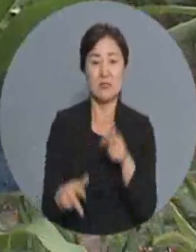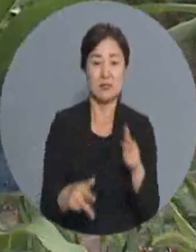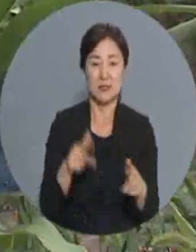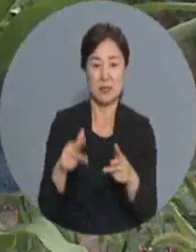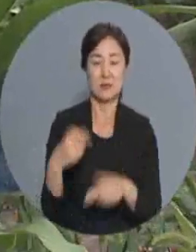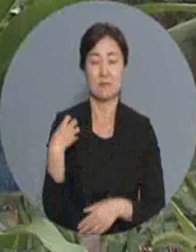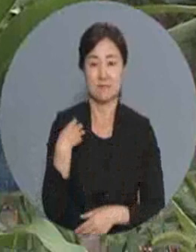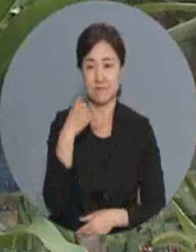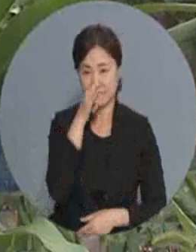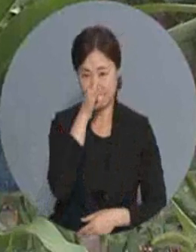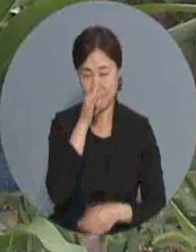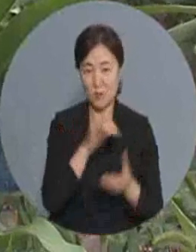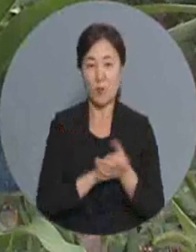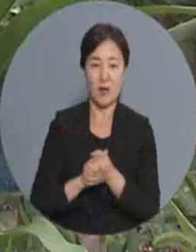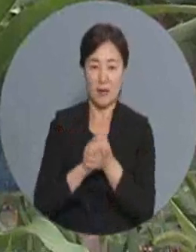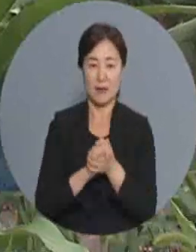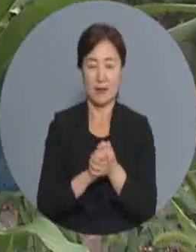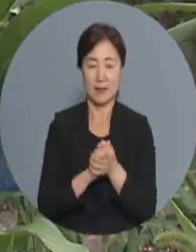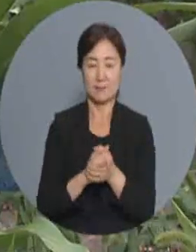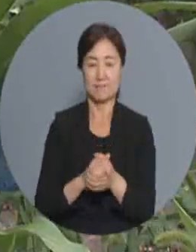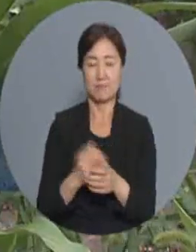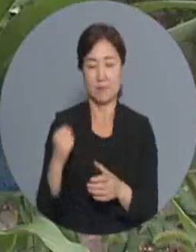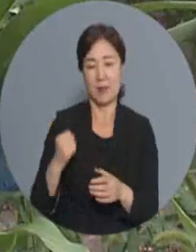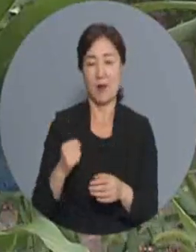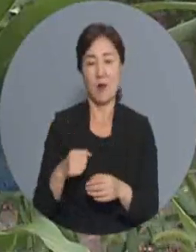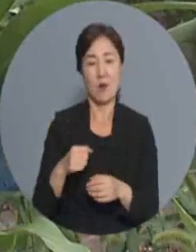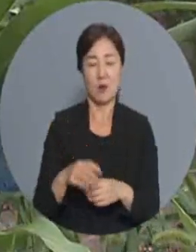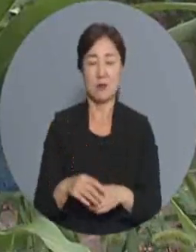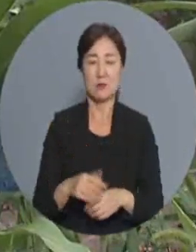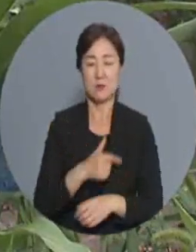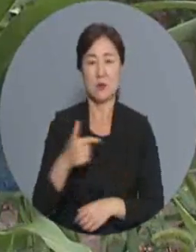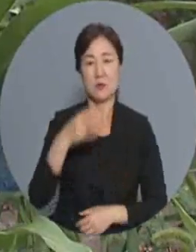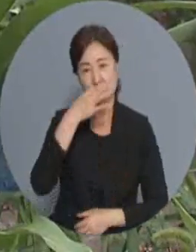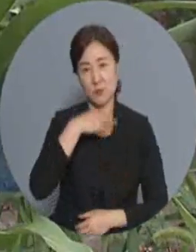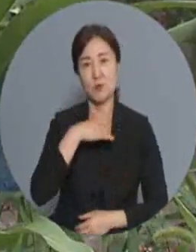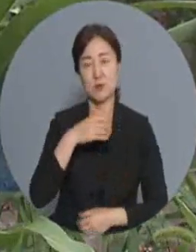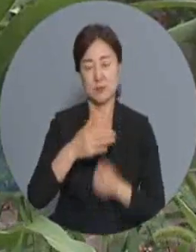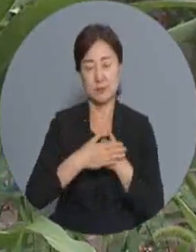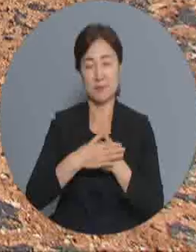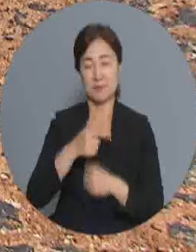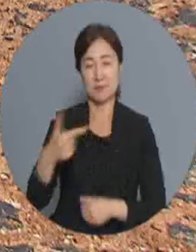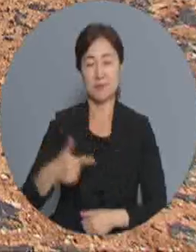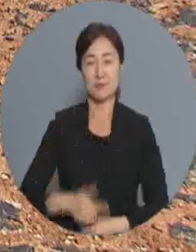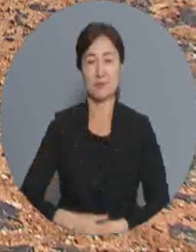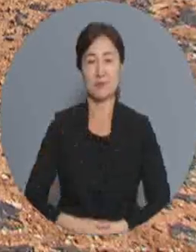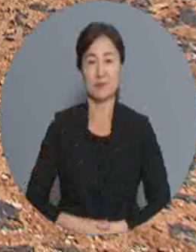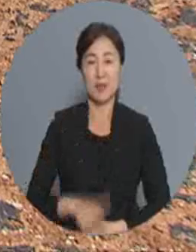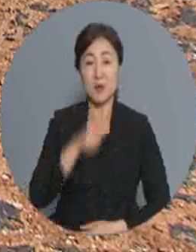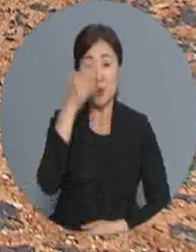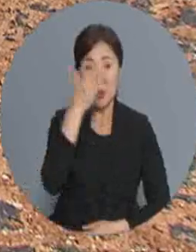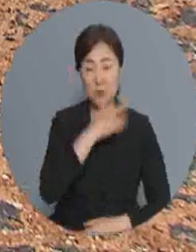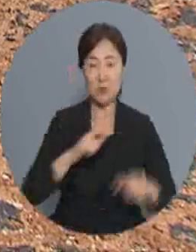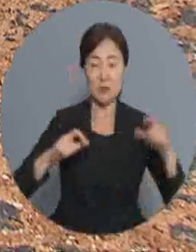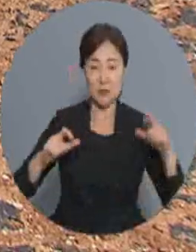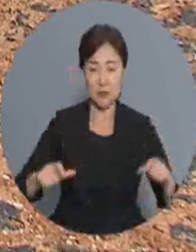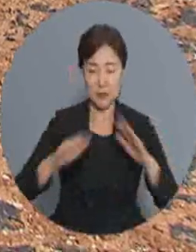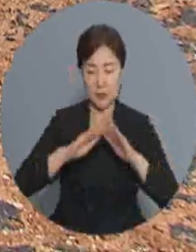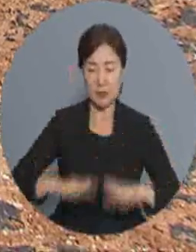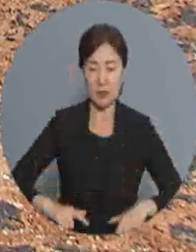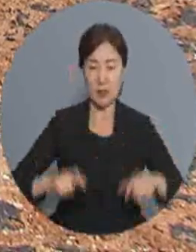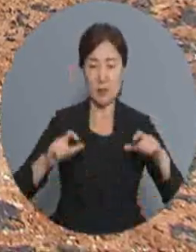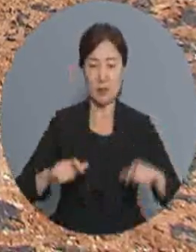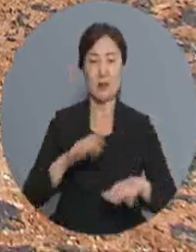사업을 하고 있는데 화합, 단합 이런 측면에서 굉장히 도움이 되고 있습니다. 여수는 전남의 최대